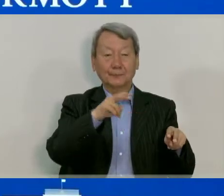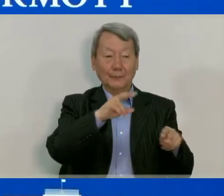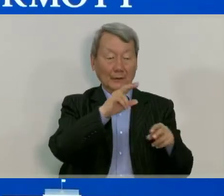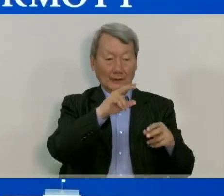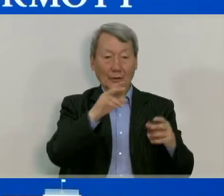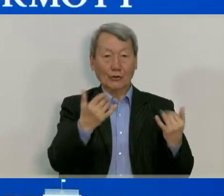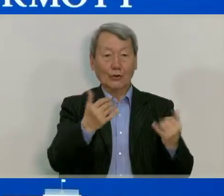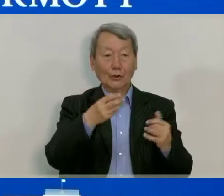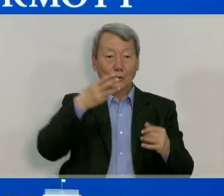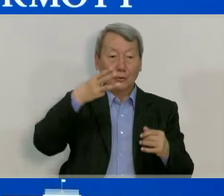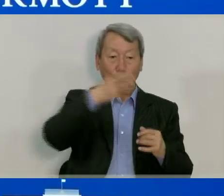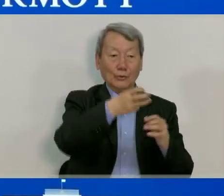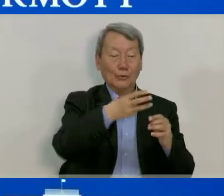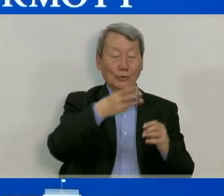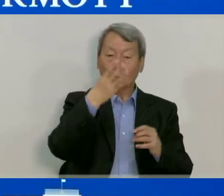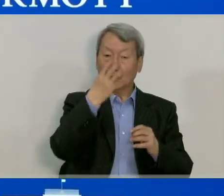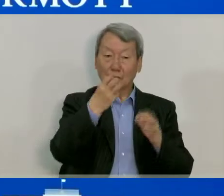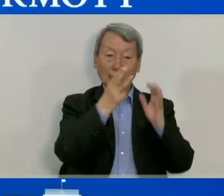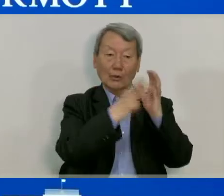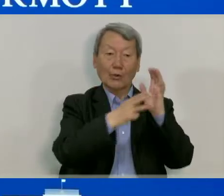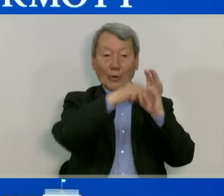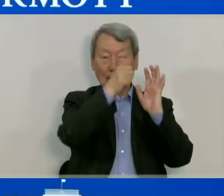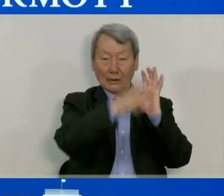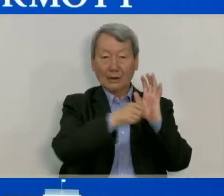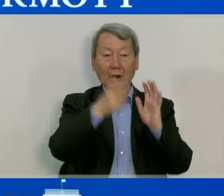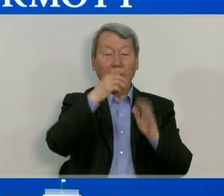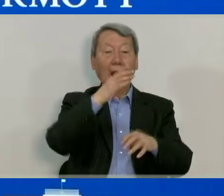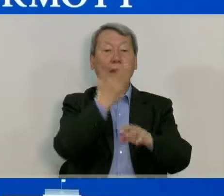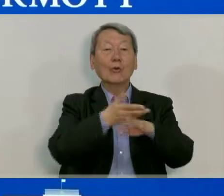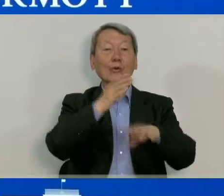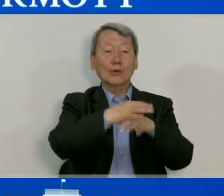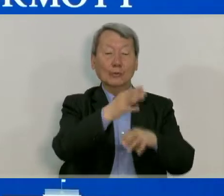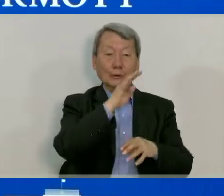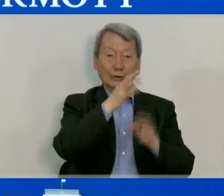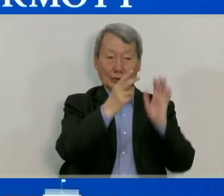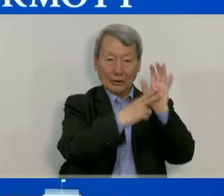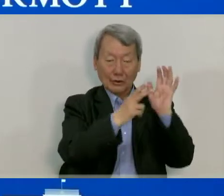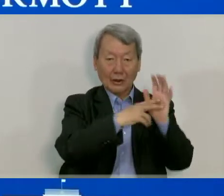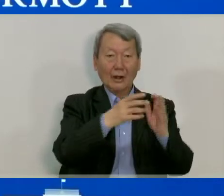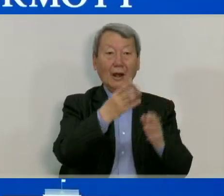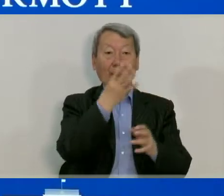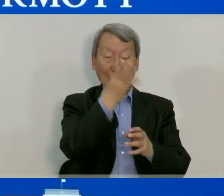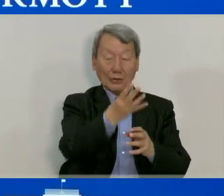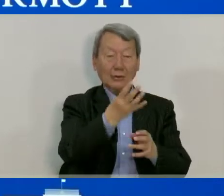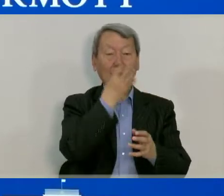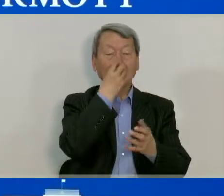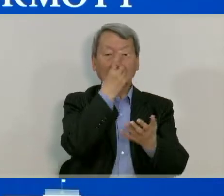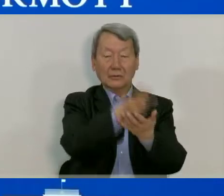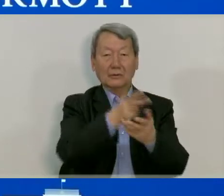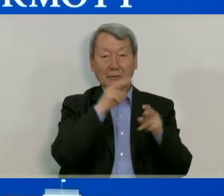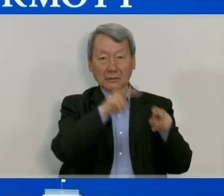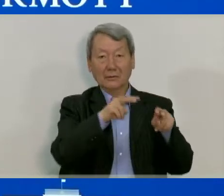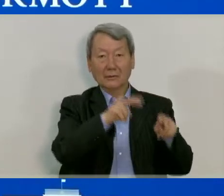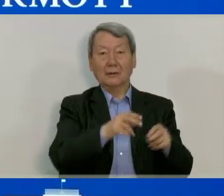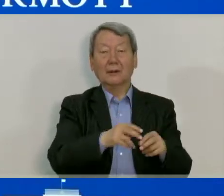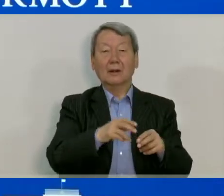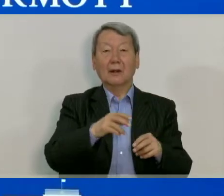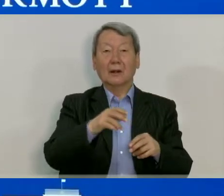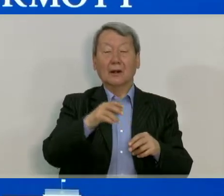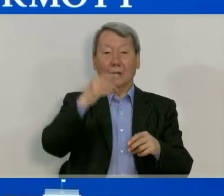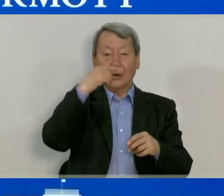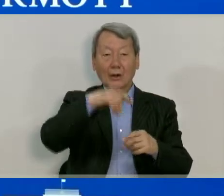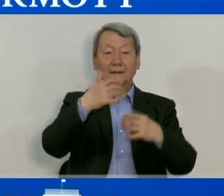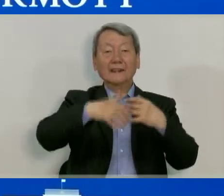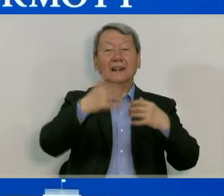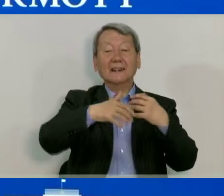бейтаптардын саны 316 болуп атат. Оор абалдагысы 7, 4 дагы эле жандандыруу бөлүмүндө кармалып туруп атат. Орточо